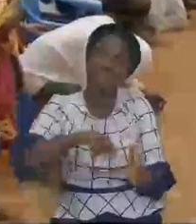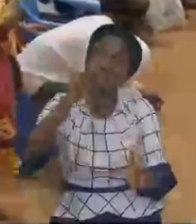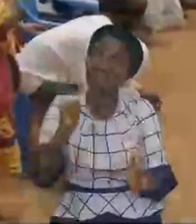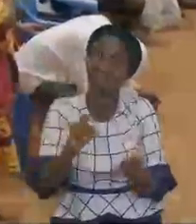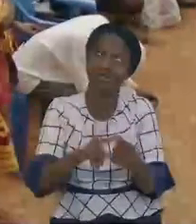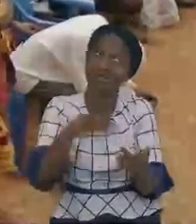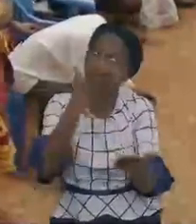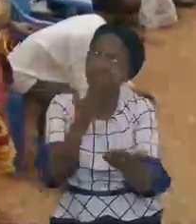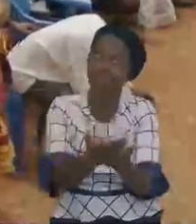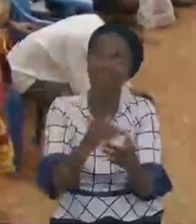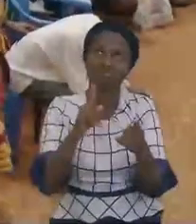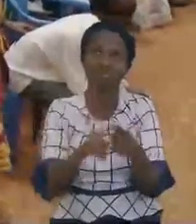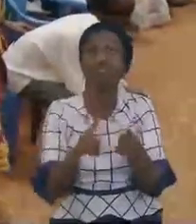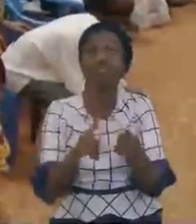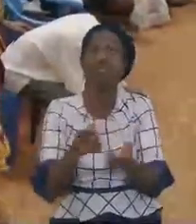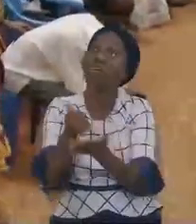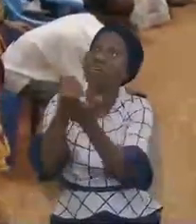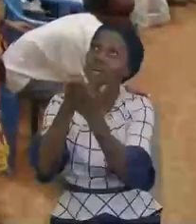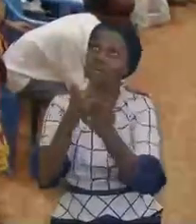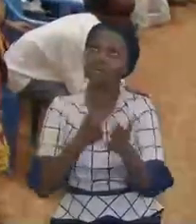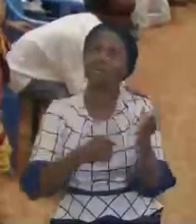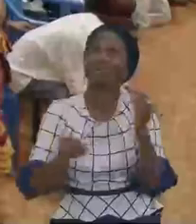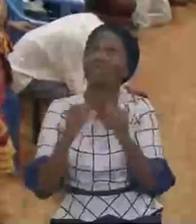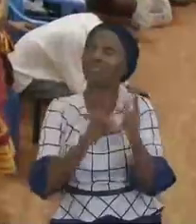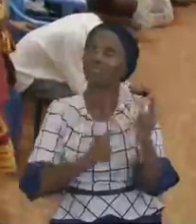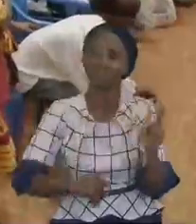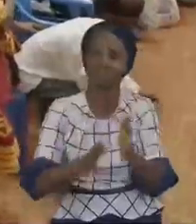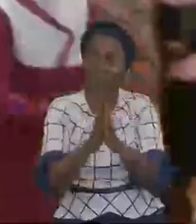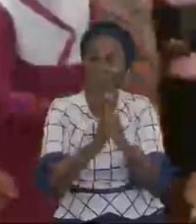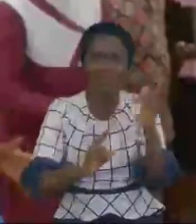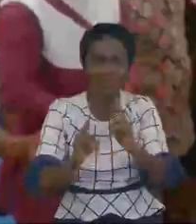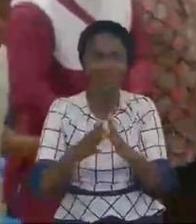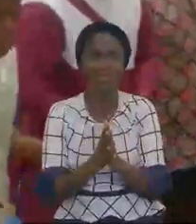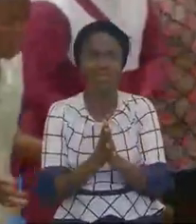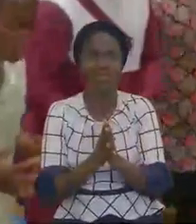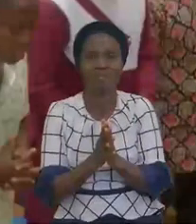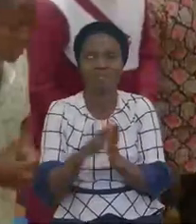aide-moi, Seigneur. Il va t'aider. Parle au Seigneur.